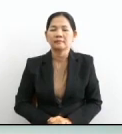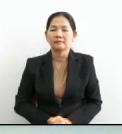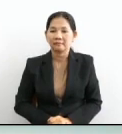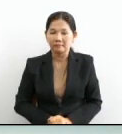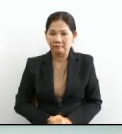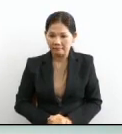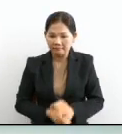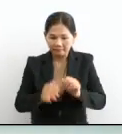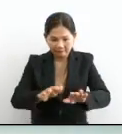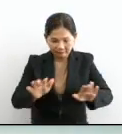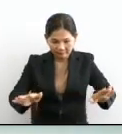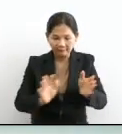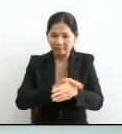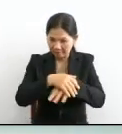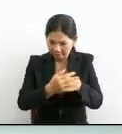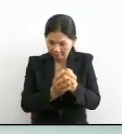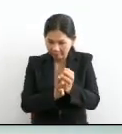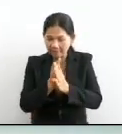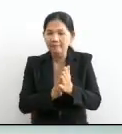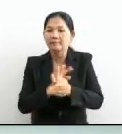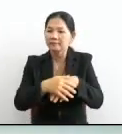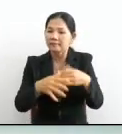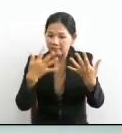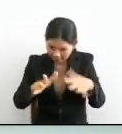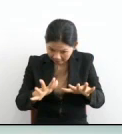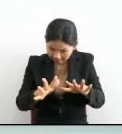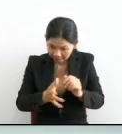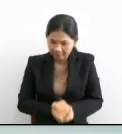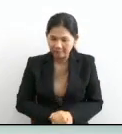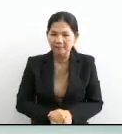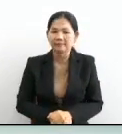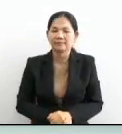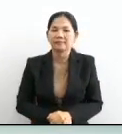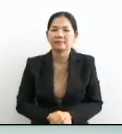Chả, ta con đặt ác nia ban liêng xâm át đầy hai rừng nơi cốn.